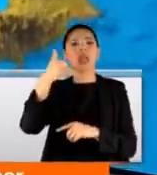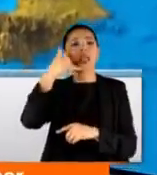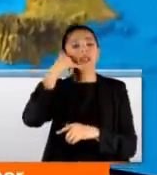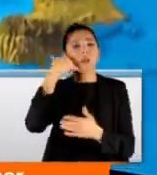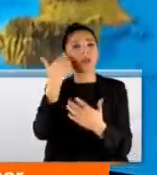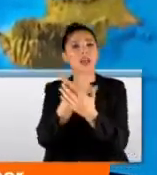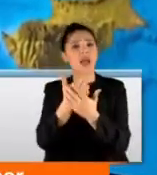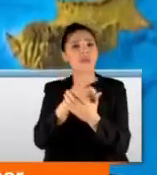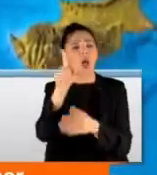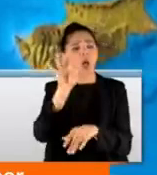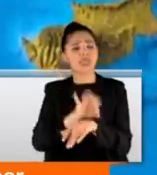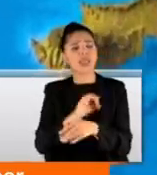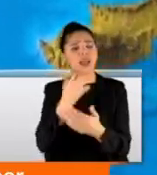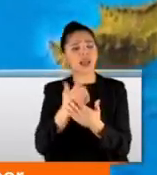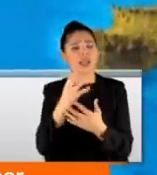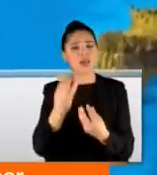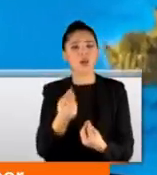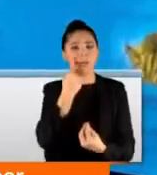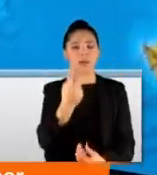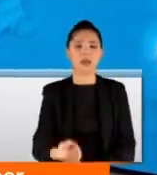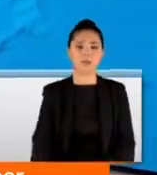telefonu kamerasıyla her an kaydedildi.